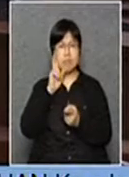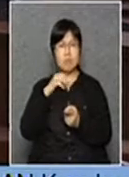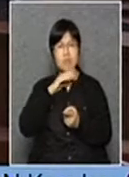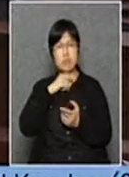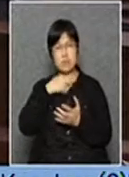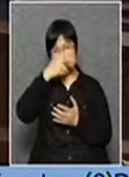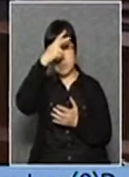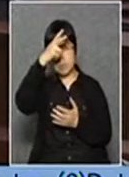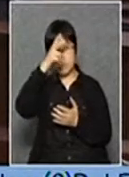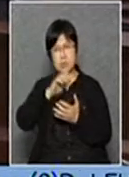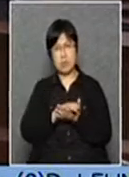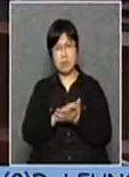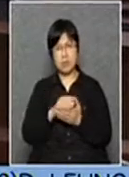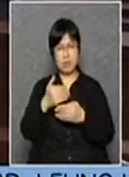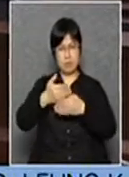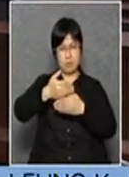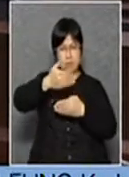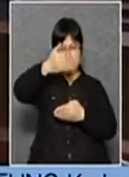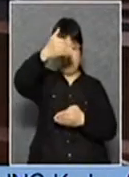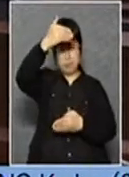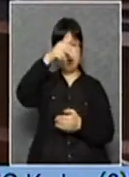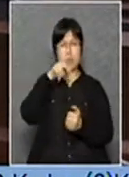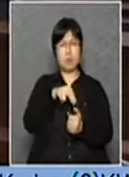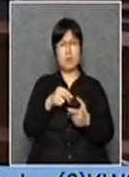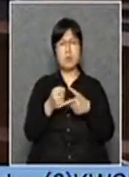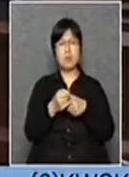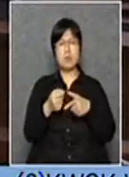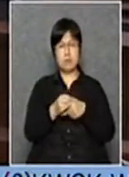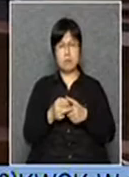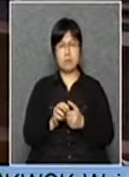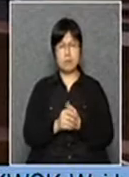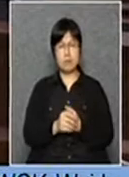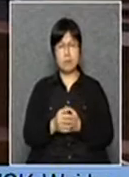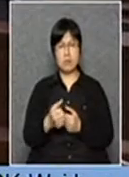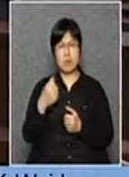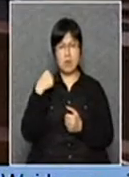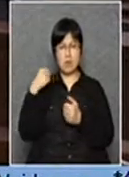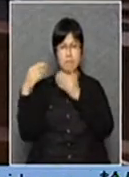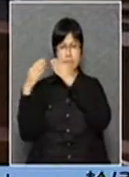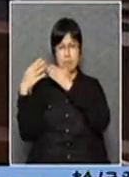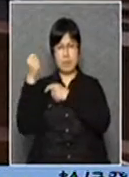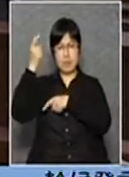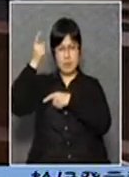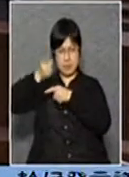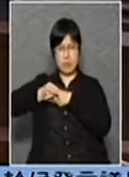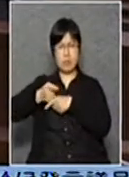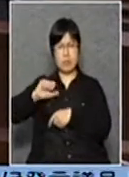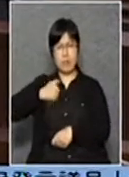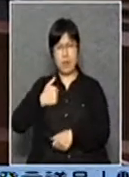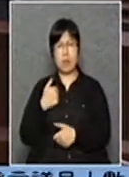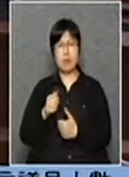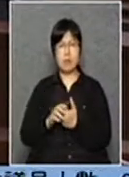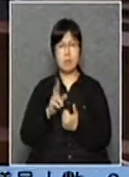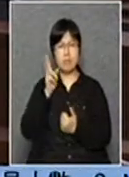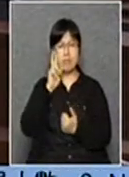政府只係一個大廈嘅管理公司咧，嗰、那個背後嘅業主先真正係管理公司嘅老闆，就好似我哋